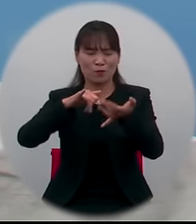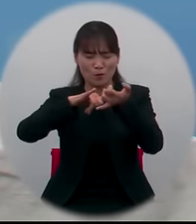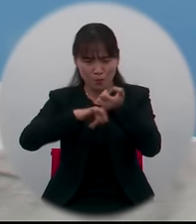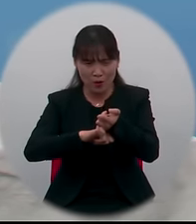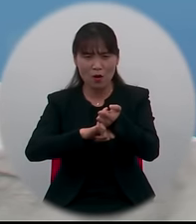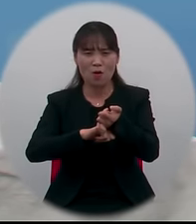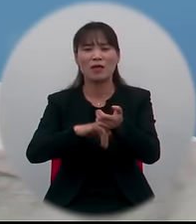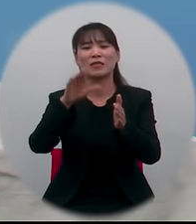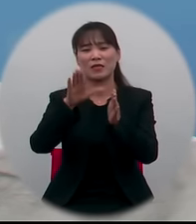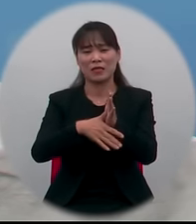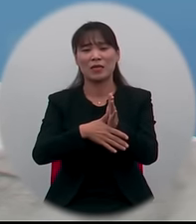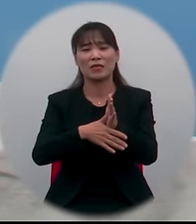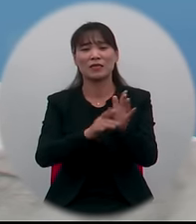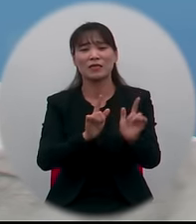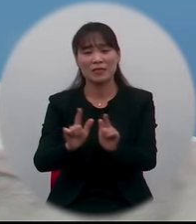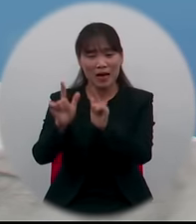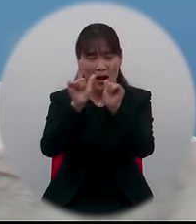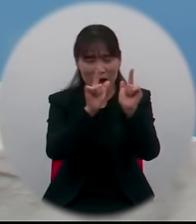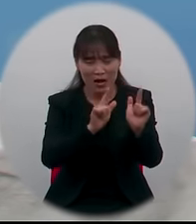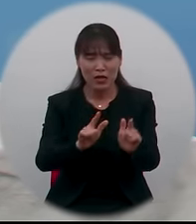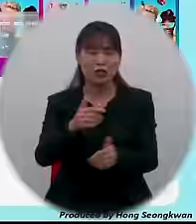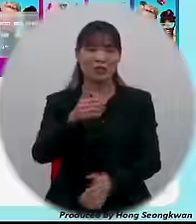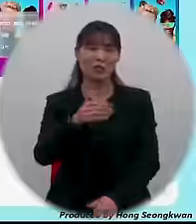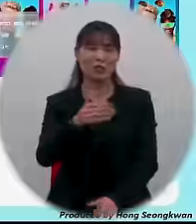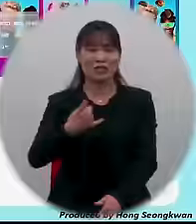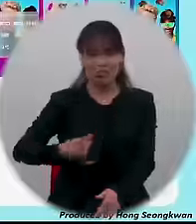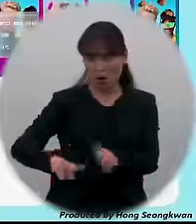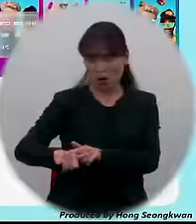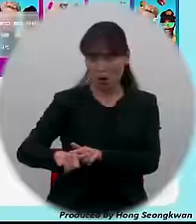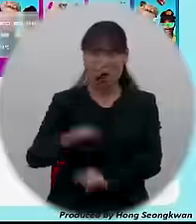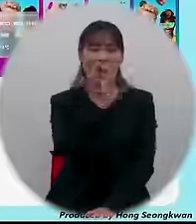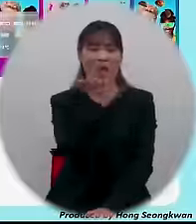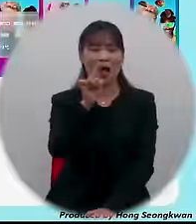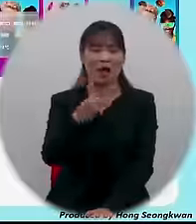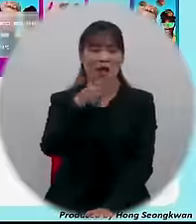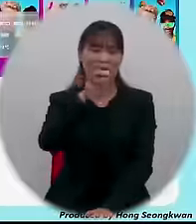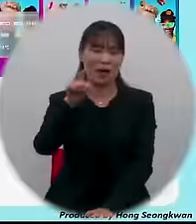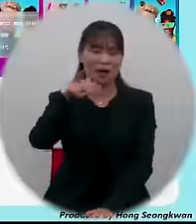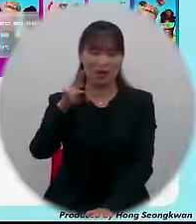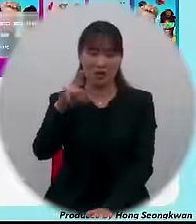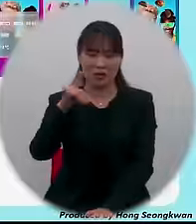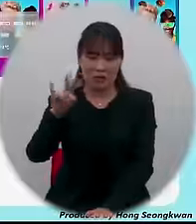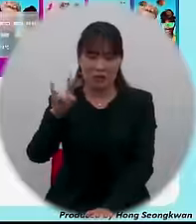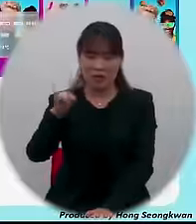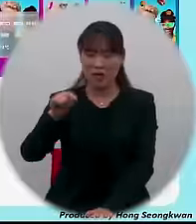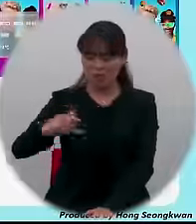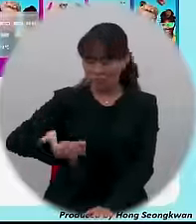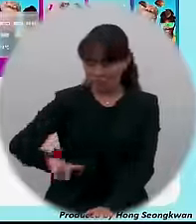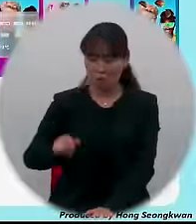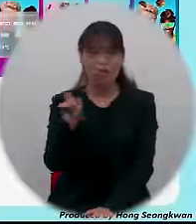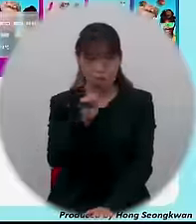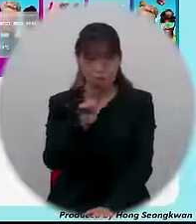살아가는 주인공 그런 한 아동 자녀세대를 흔히 알파 세대라고 합니다이 알파세대 자녀들은